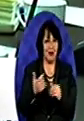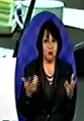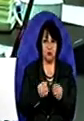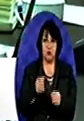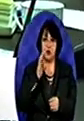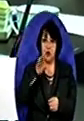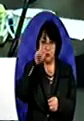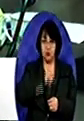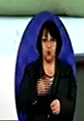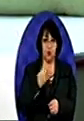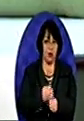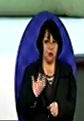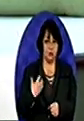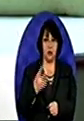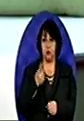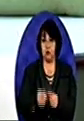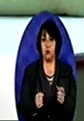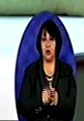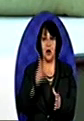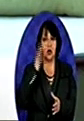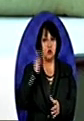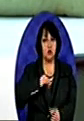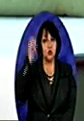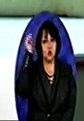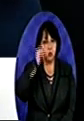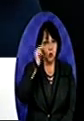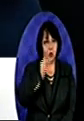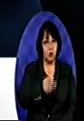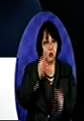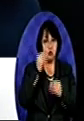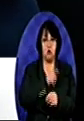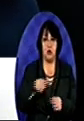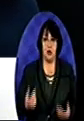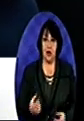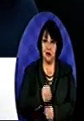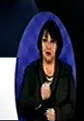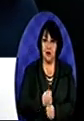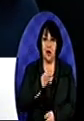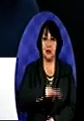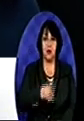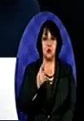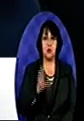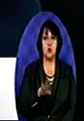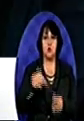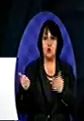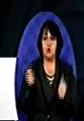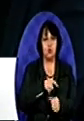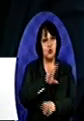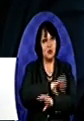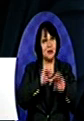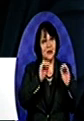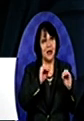оролцсон хамгийн чухал болж байгаа. За тэд гадны улсад сурсан олсноо зөвхөн өөрийн ажилдаа ашиглах бус бусдад зааж сургах,